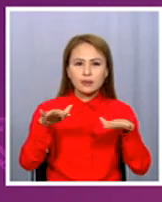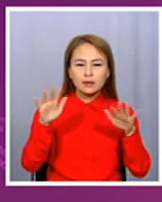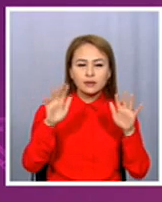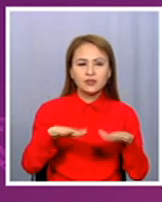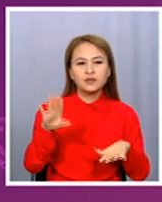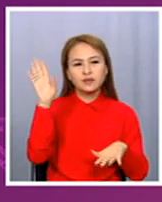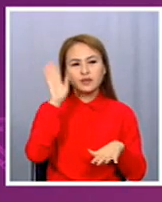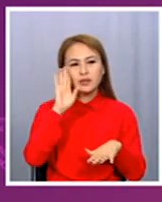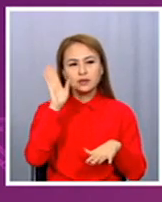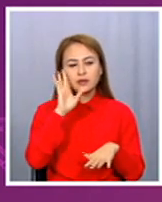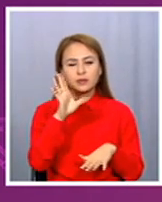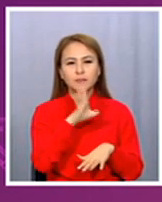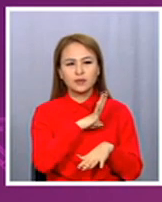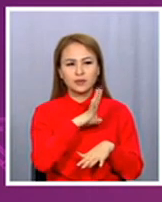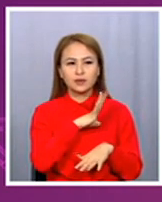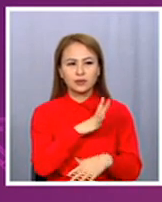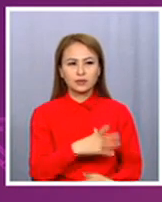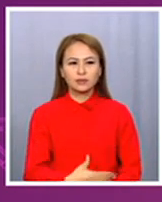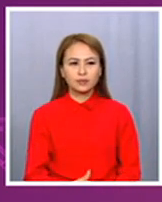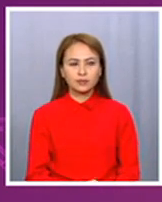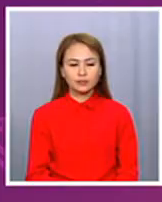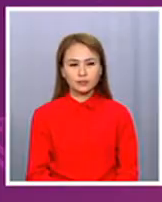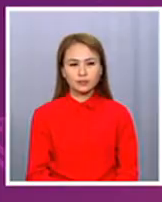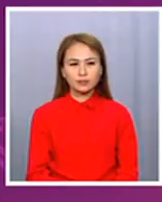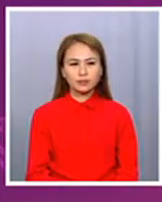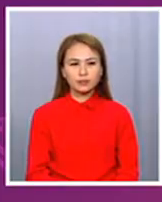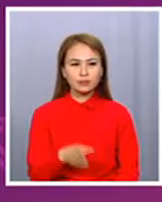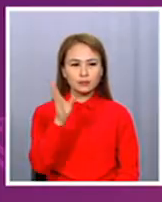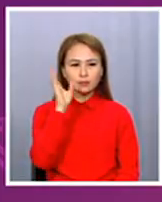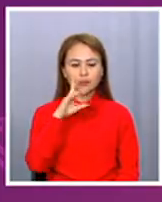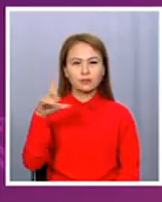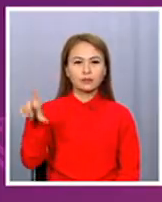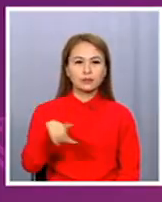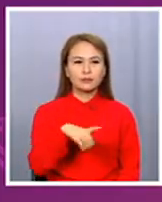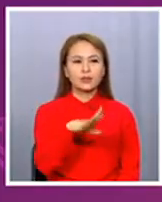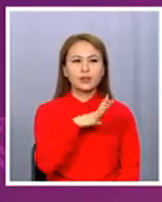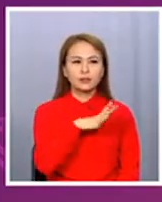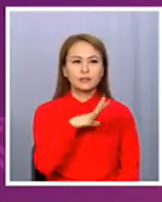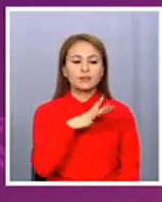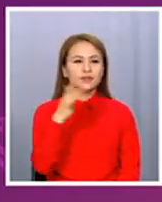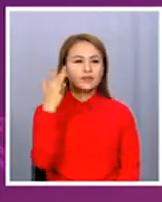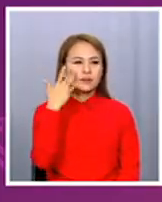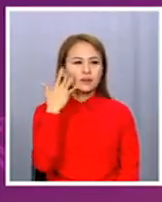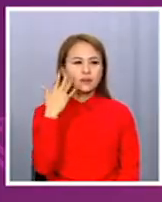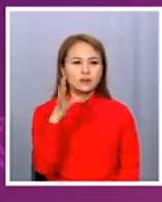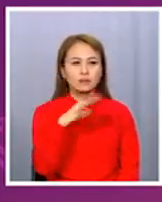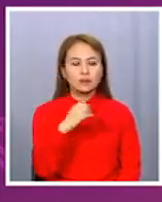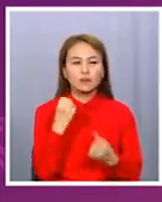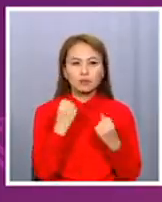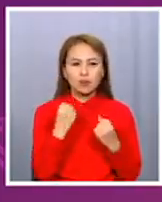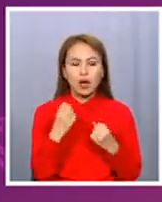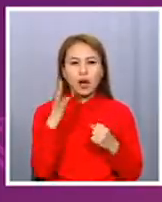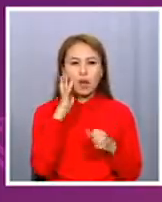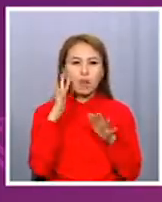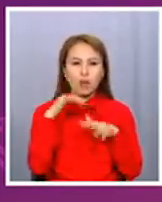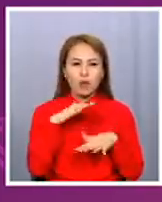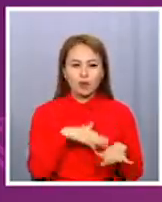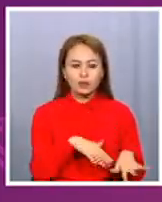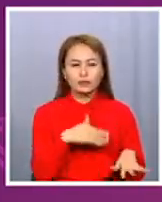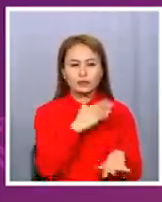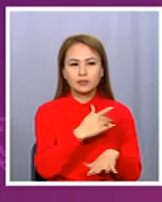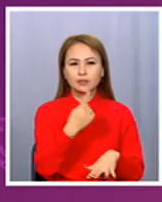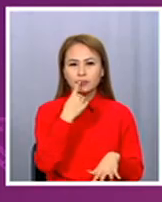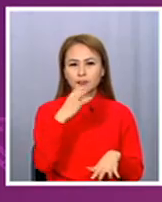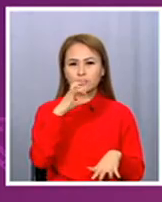водой из ледников. В реках вода всегда пресная, а в морях она